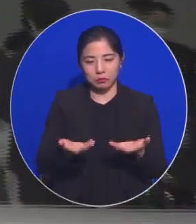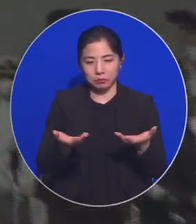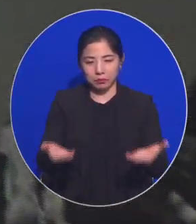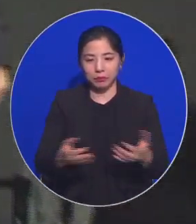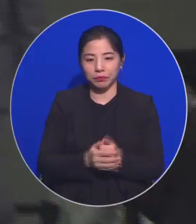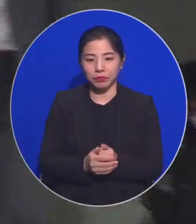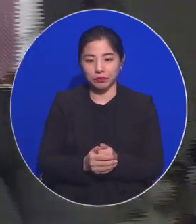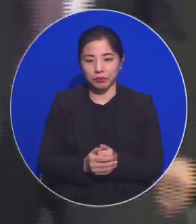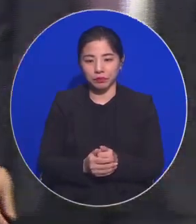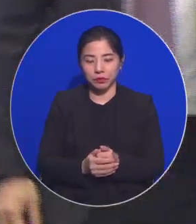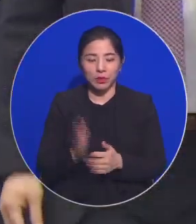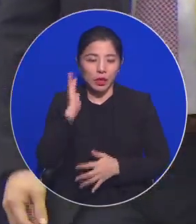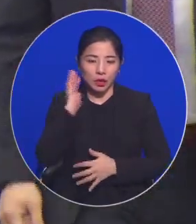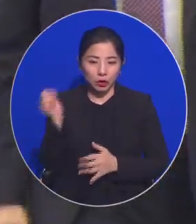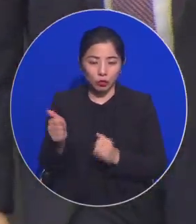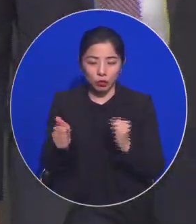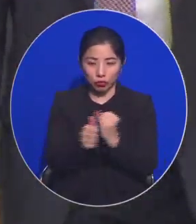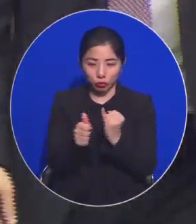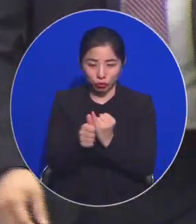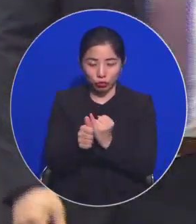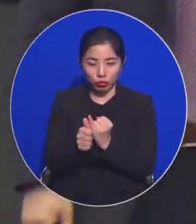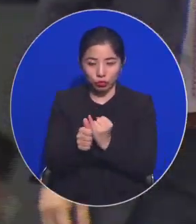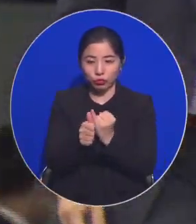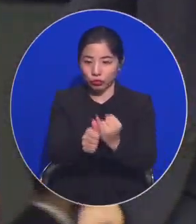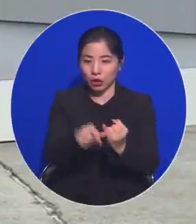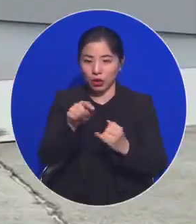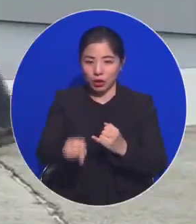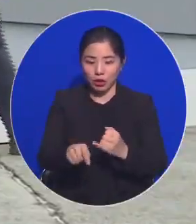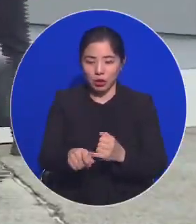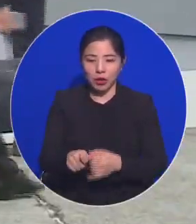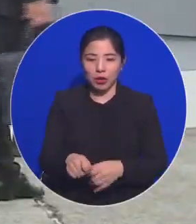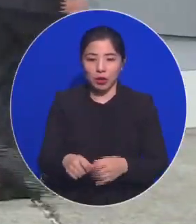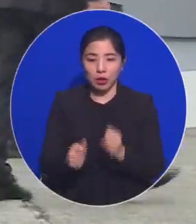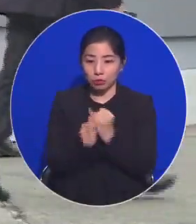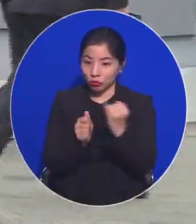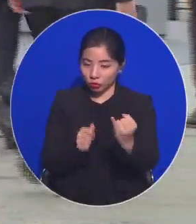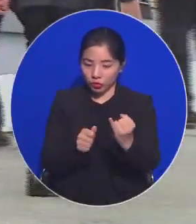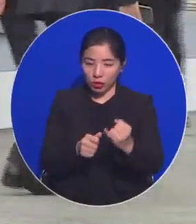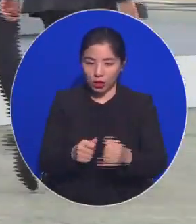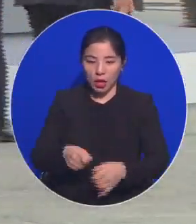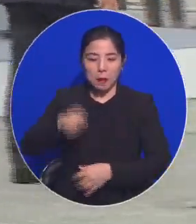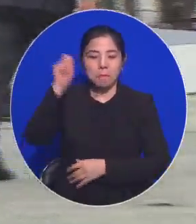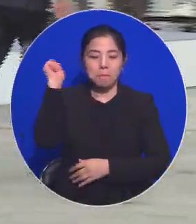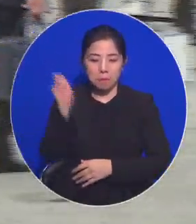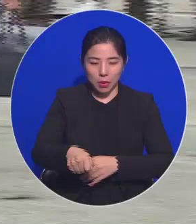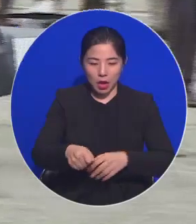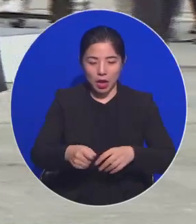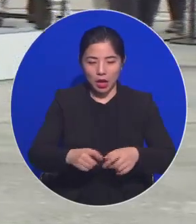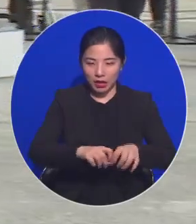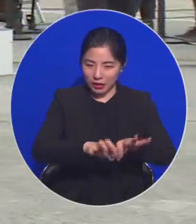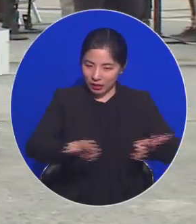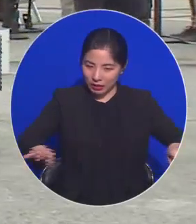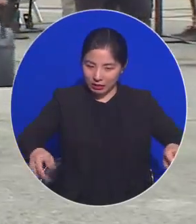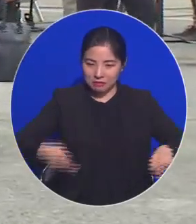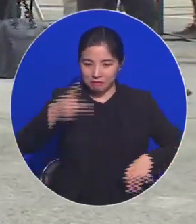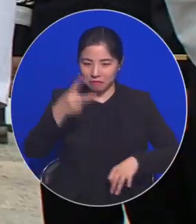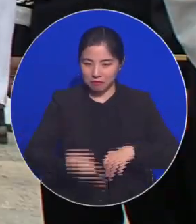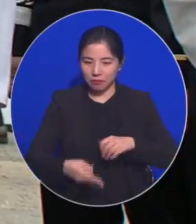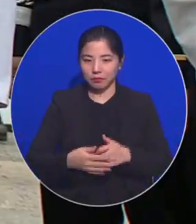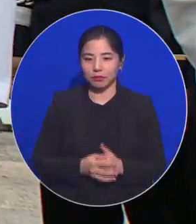함께 진수식에 참석한 김건희 여사가 진수 도끼를 들어 정조 대왕함에 연결된 밧줄을 힘차게